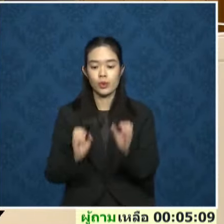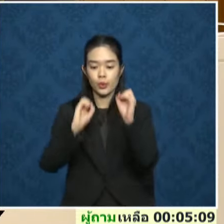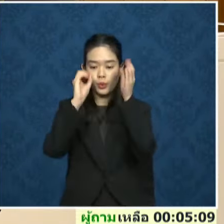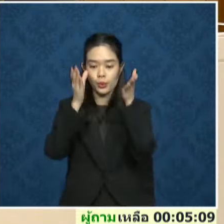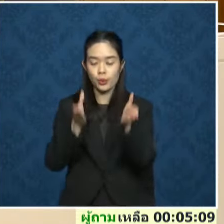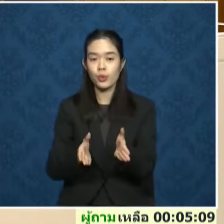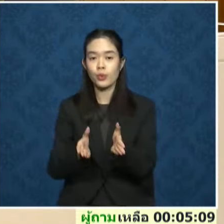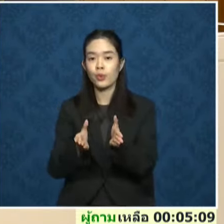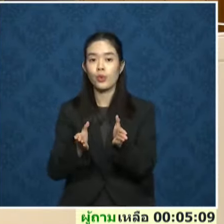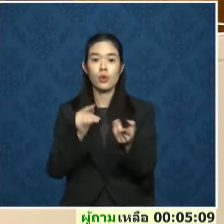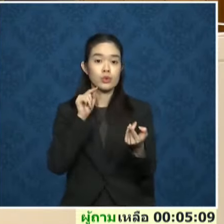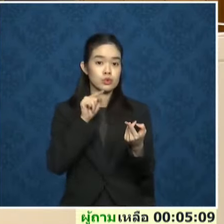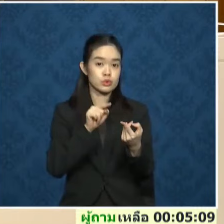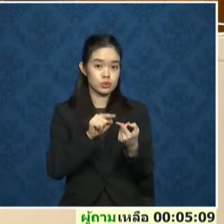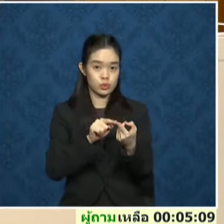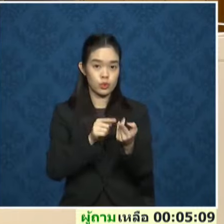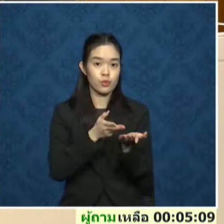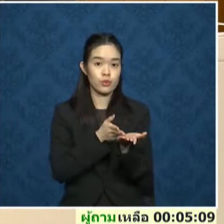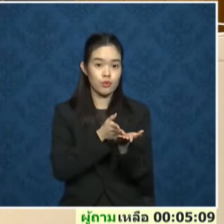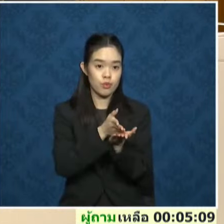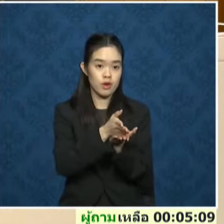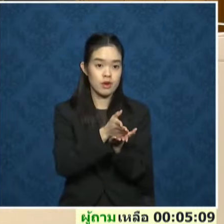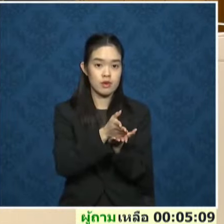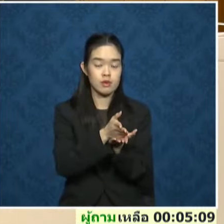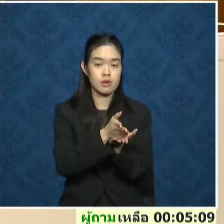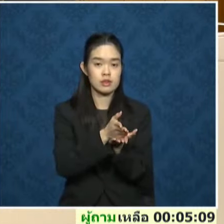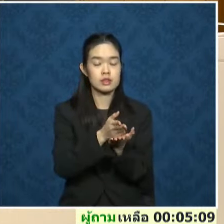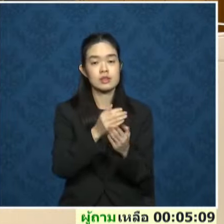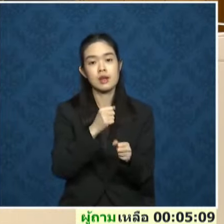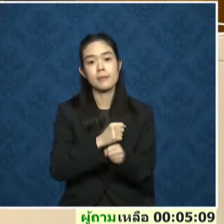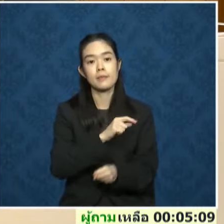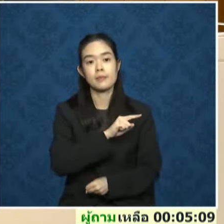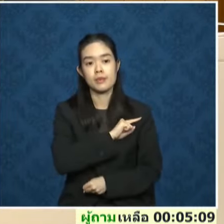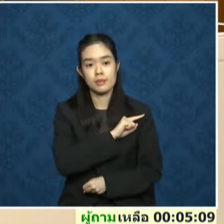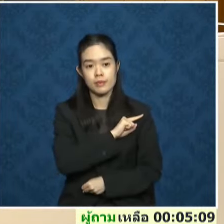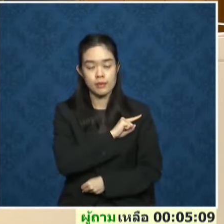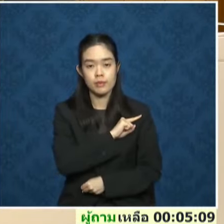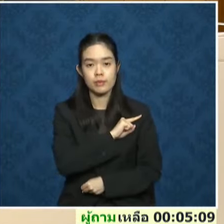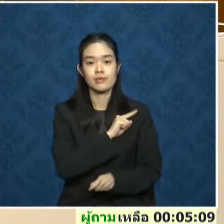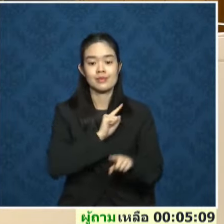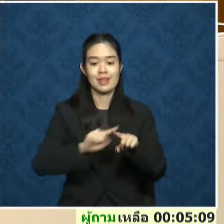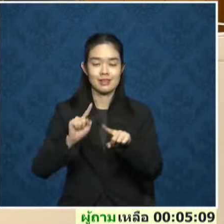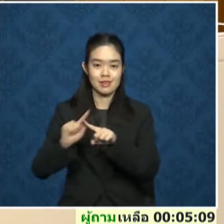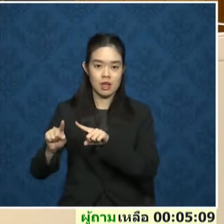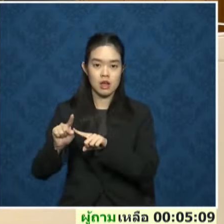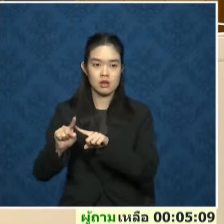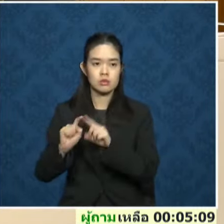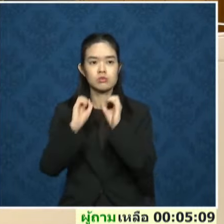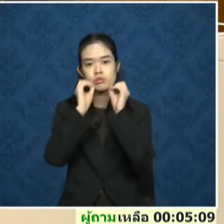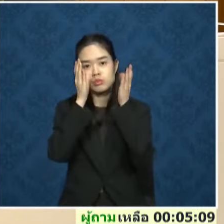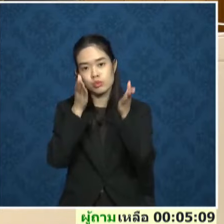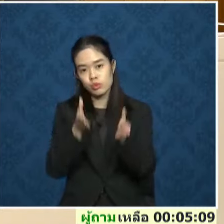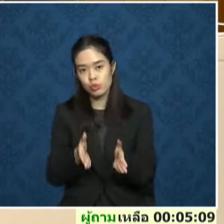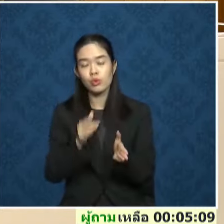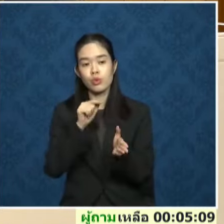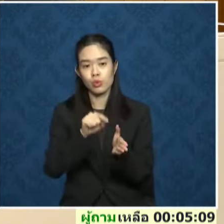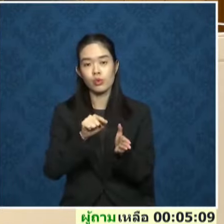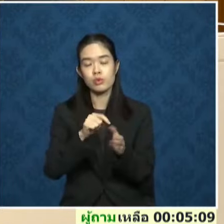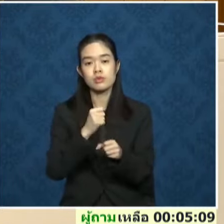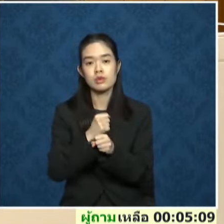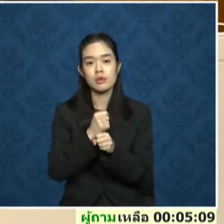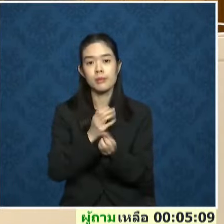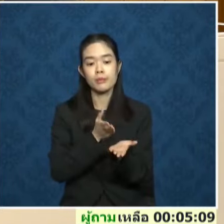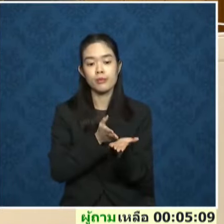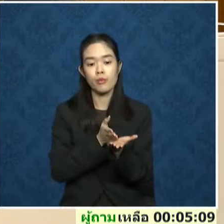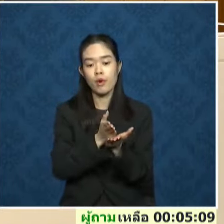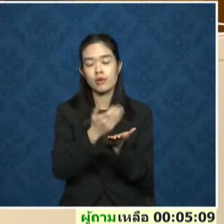การศึกษานั้นต้องไปทำหน้าที่เหนือกว่าหน้าที่การสอนลด ภาระครูและบุคลากรทางการศึกษ